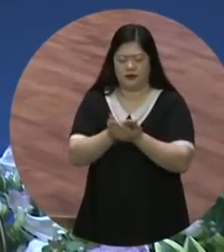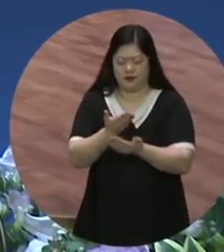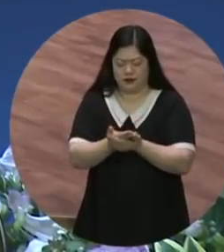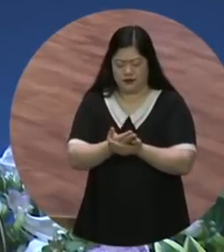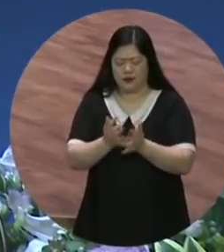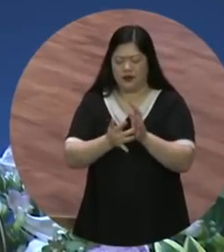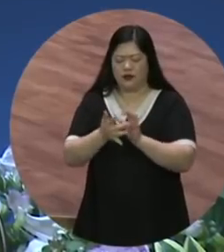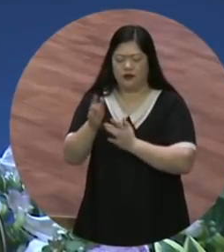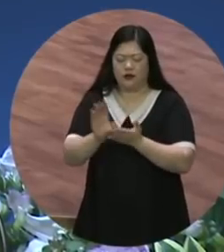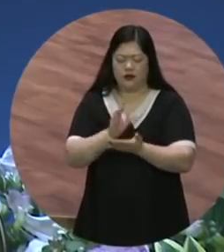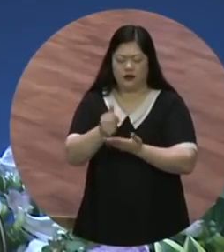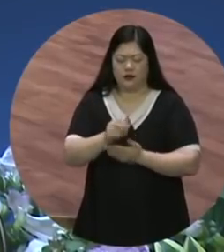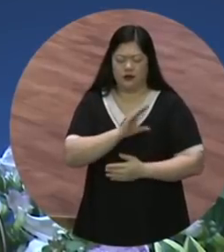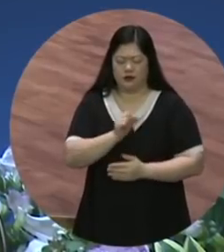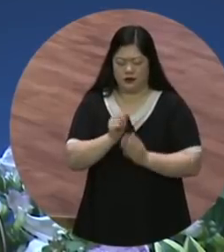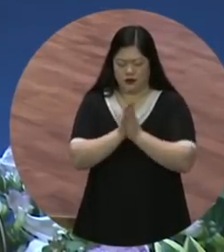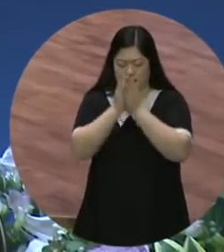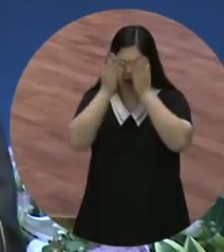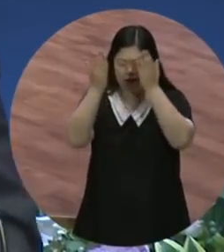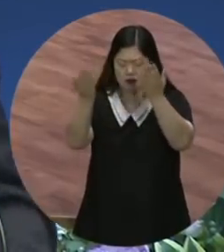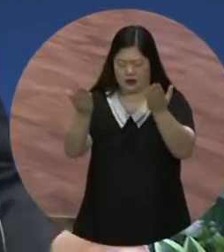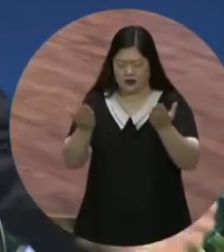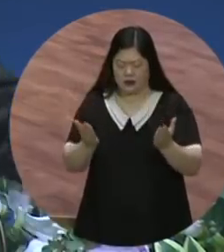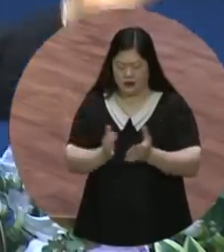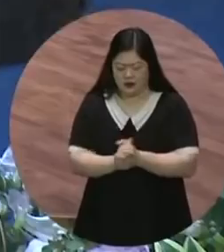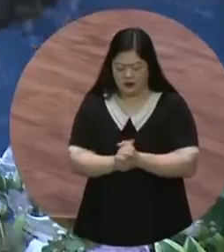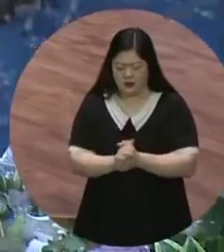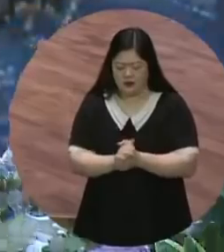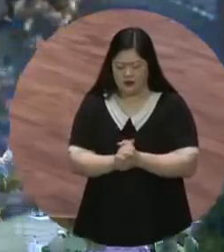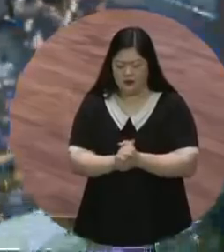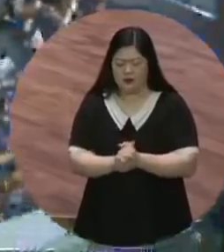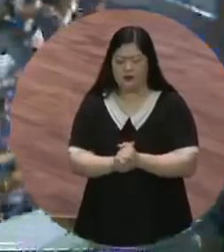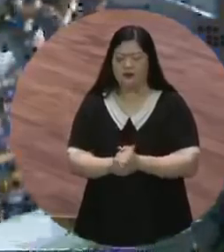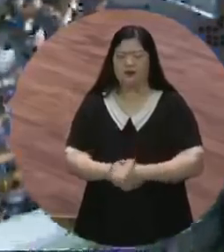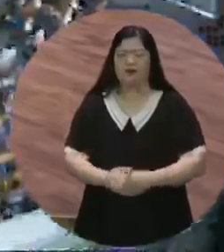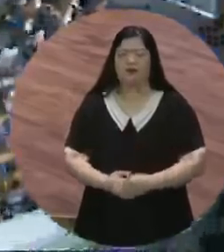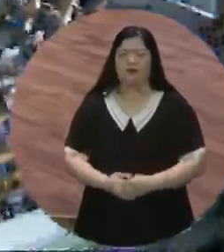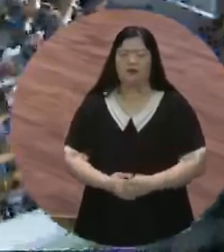예수 그리스도의 이름으로 기원드리옵나이다. 아멘.